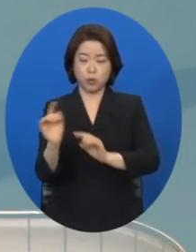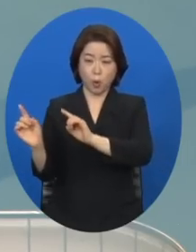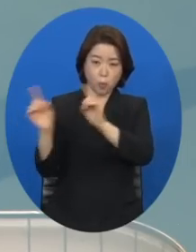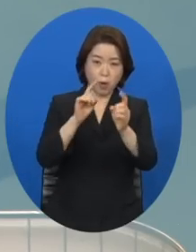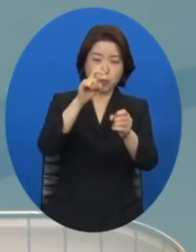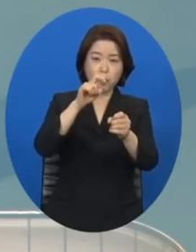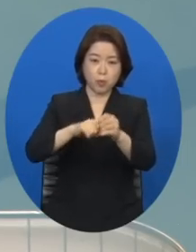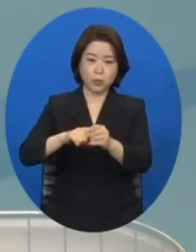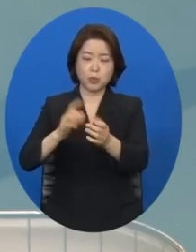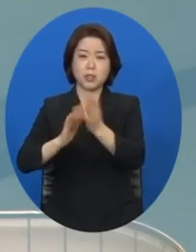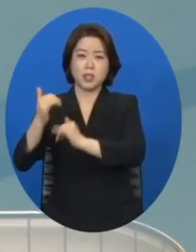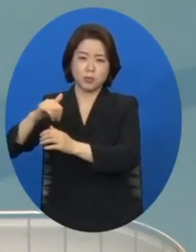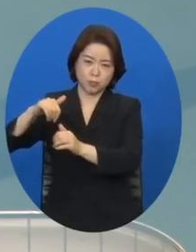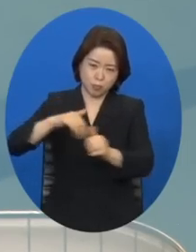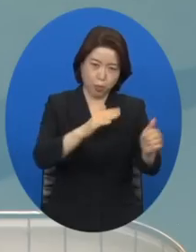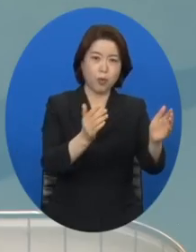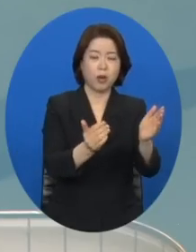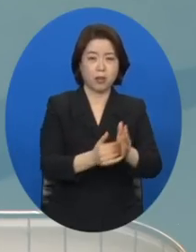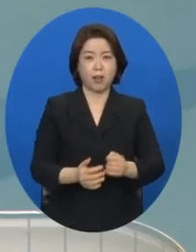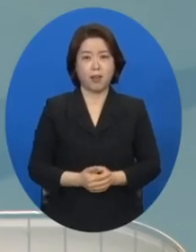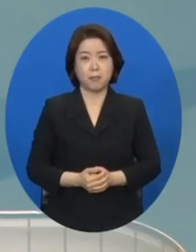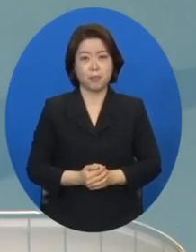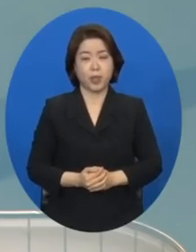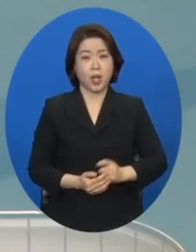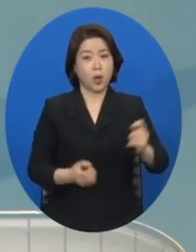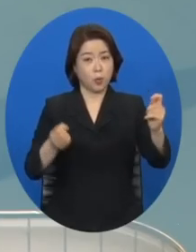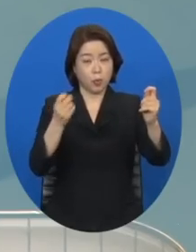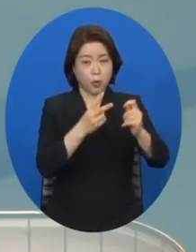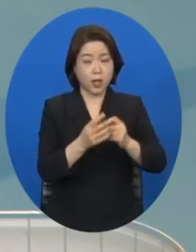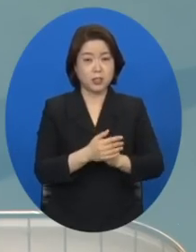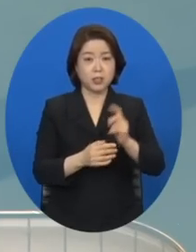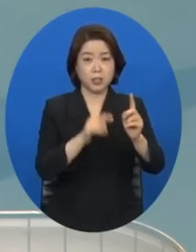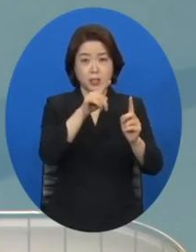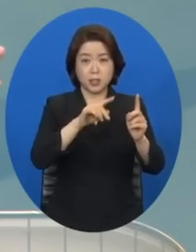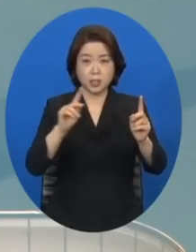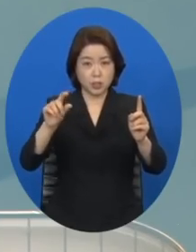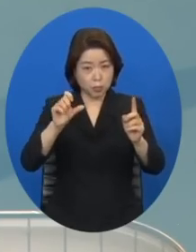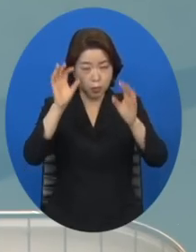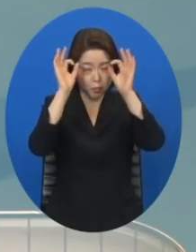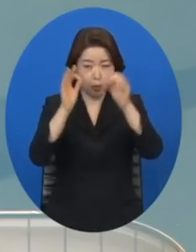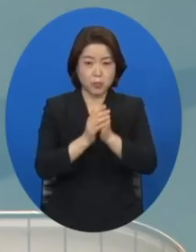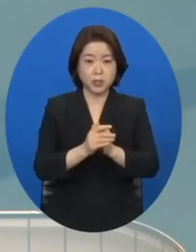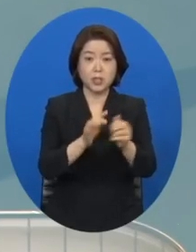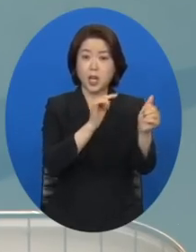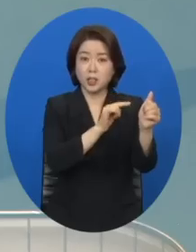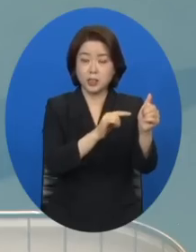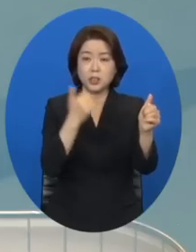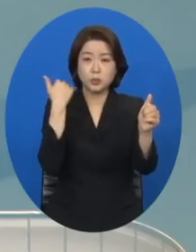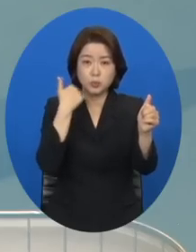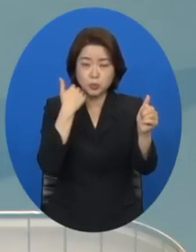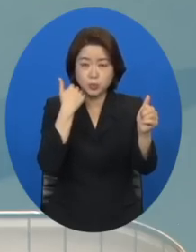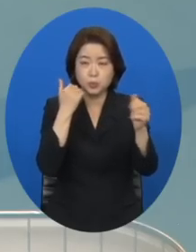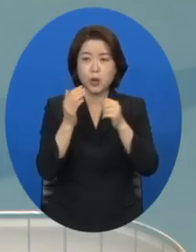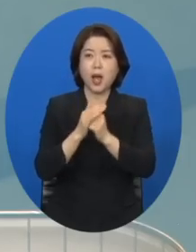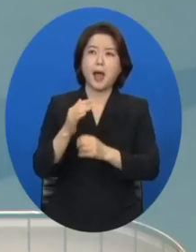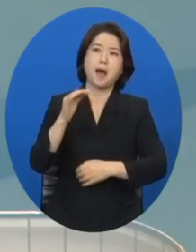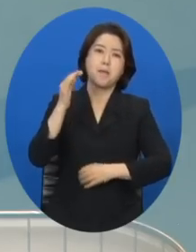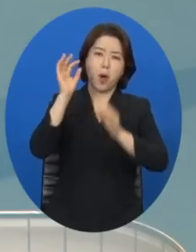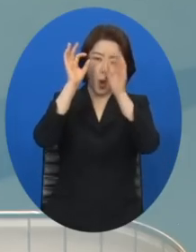보내셨다는 거예요 그래서 골라에서 1장 15절에는 그리스도인 누구시냐 그는 보이지 아니하는 하나님의